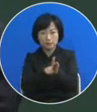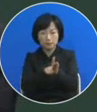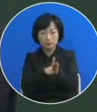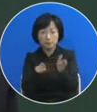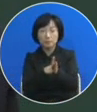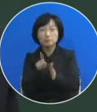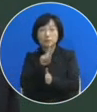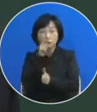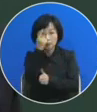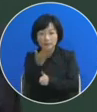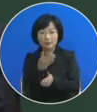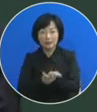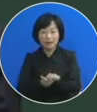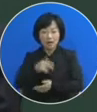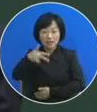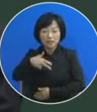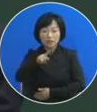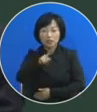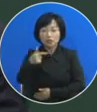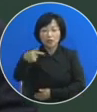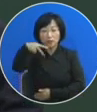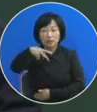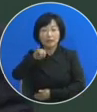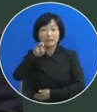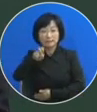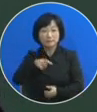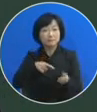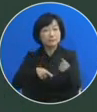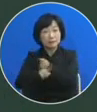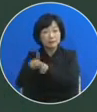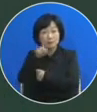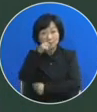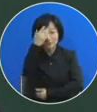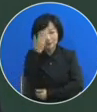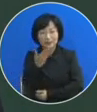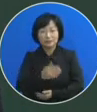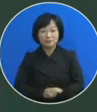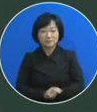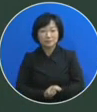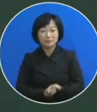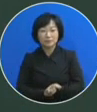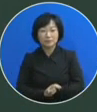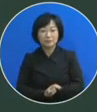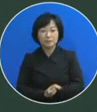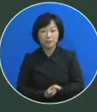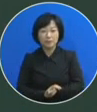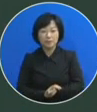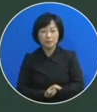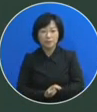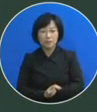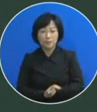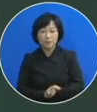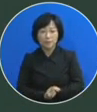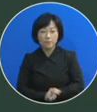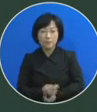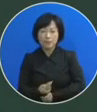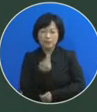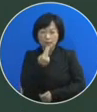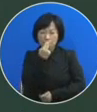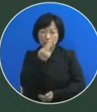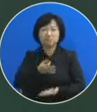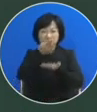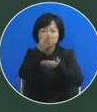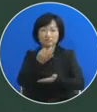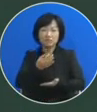that's what's important. 전심이란 말이 무슨 말이죠? What do you mean by whole heart? 물론 가장 생명걸 가치를 발견한 것인데 전심이란 말은